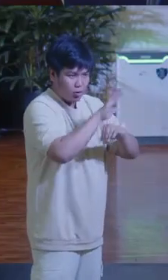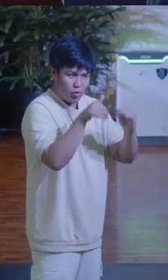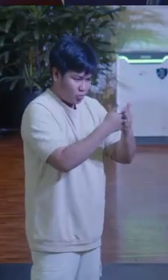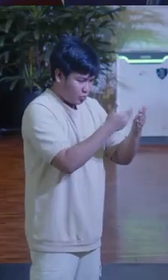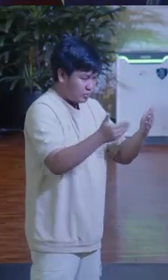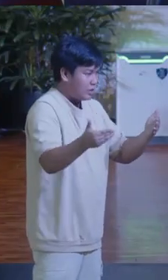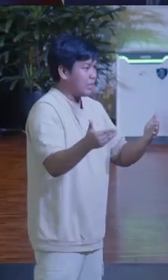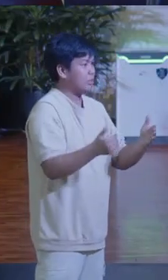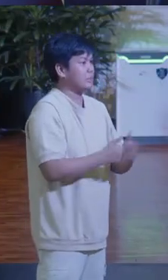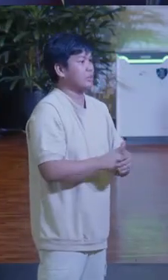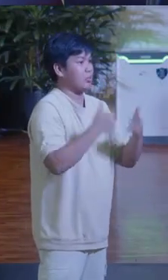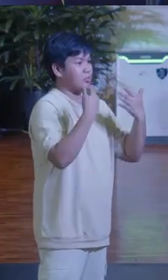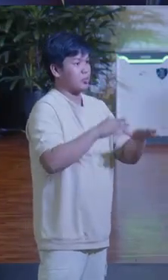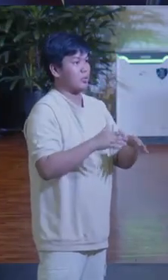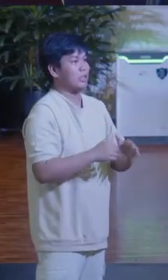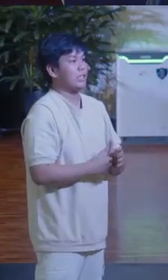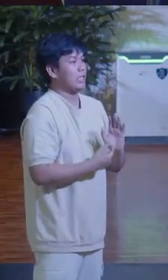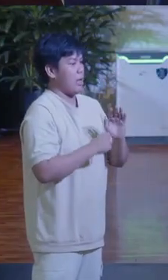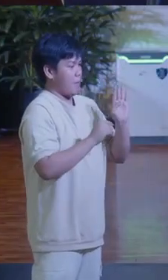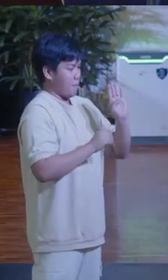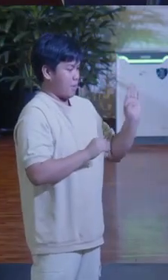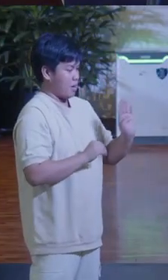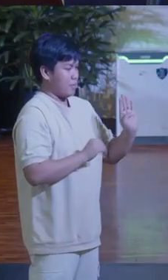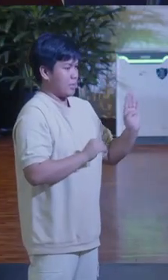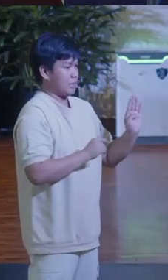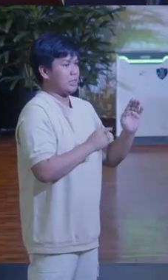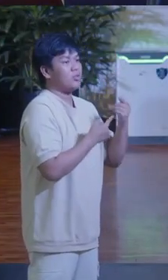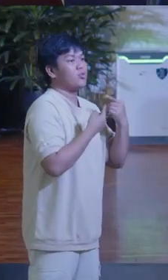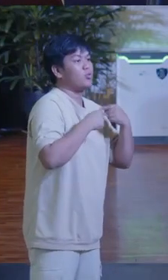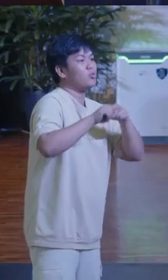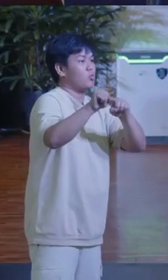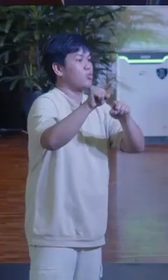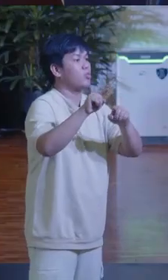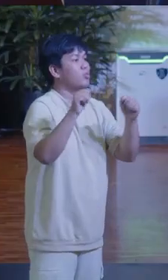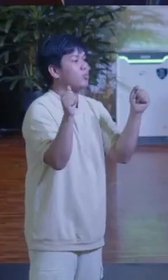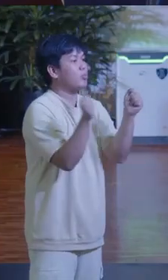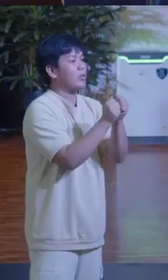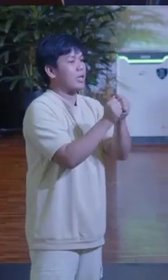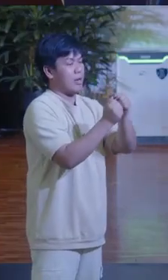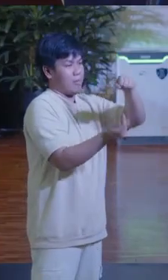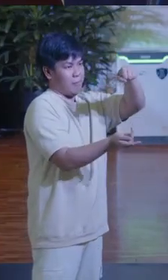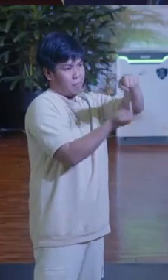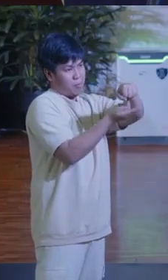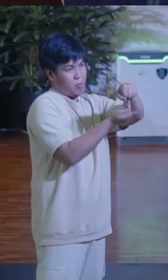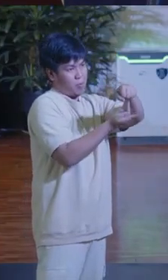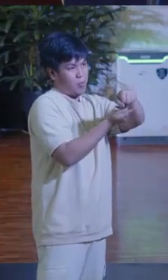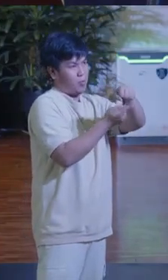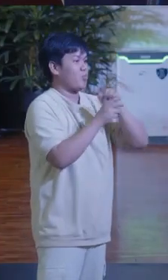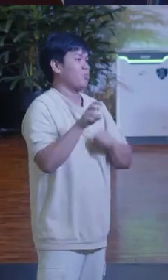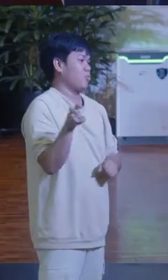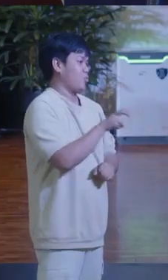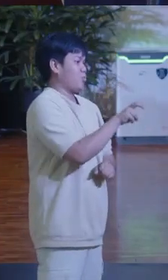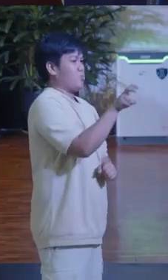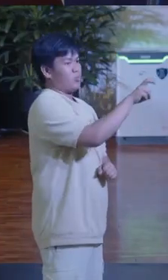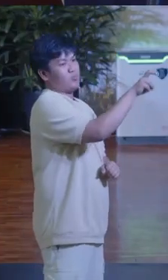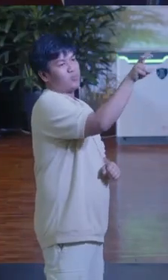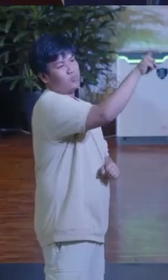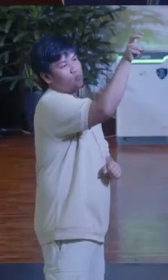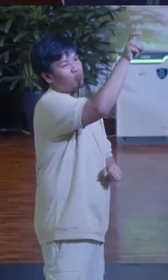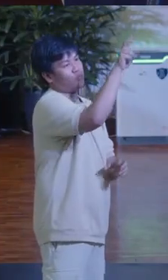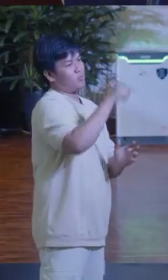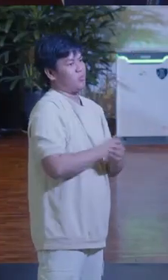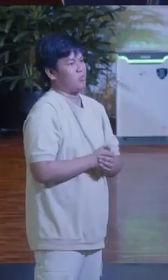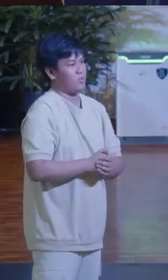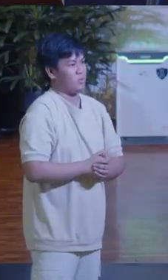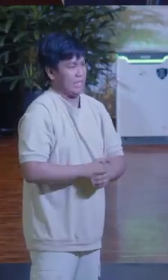Acts 11:25. Siya ang pinadala ng Jerusalem Church sa Antioch, dito sa church na ito,